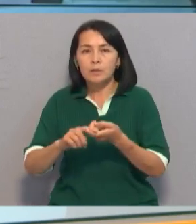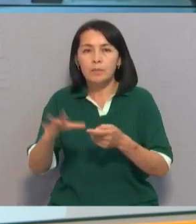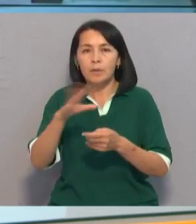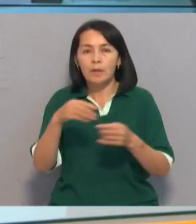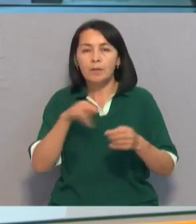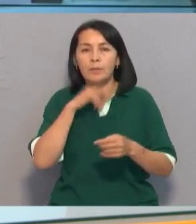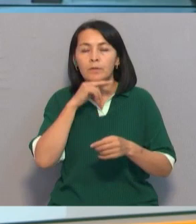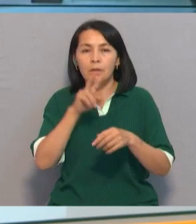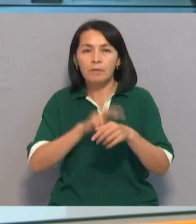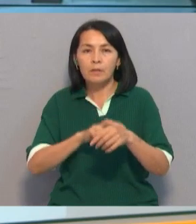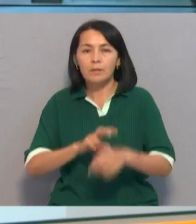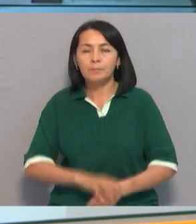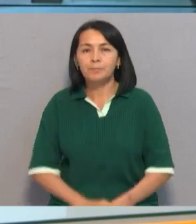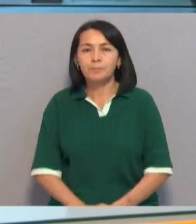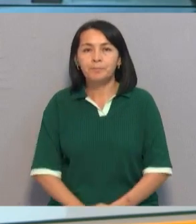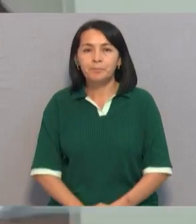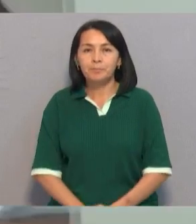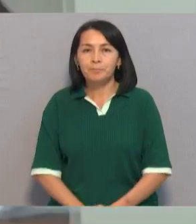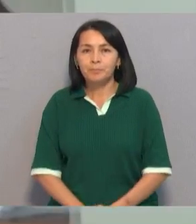находятся под наблюдением.